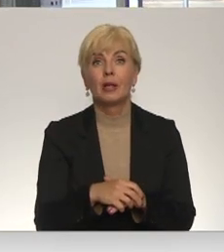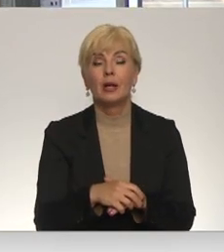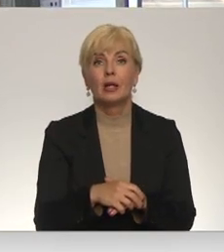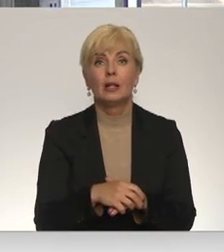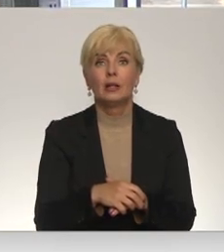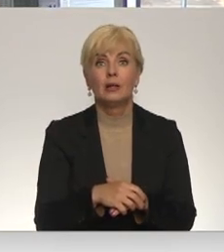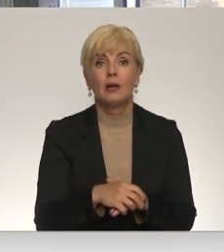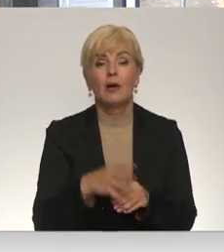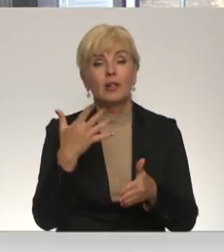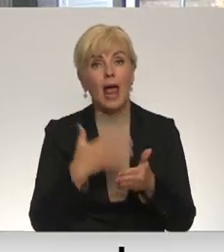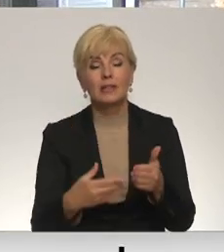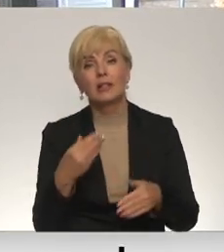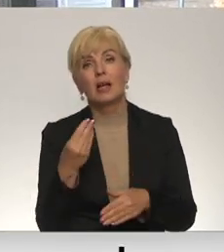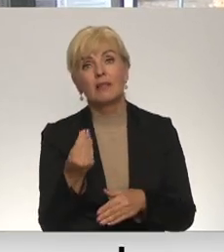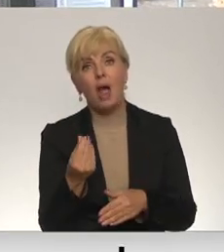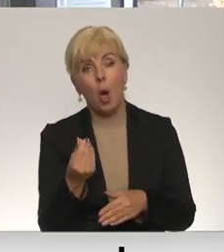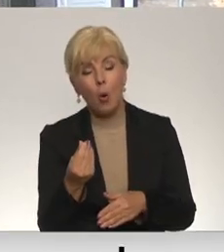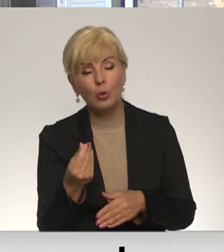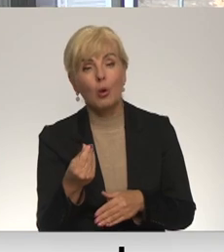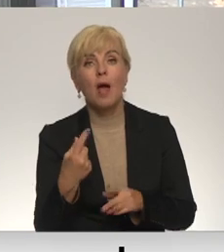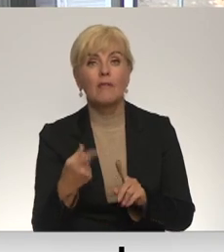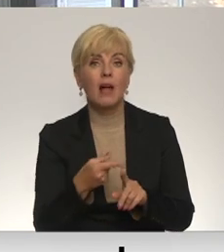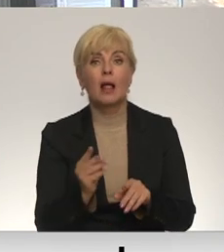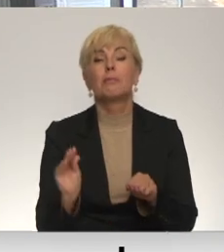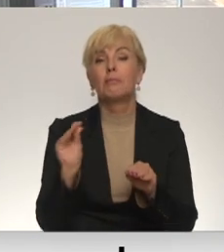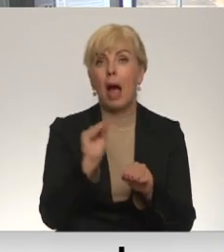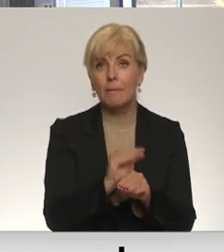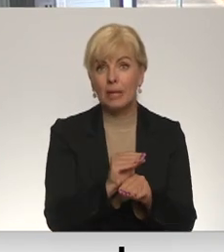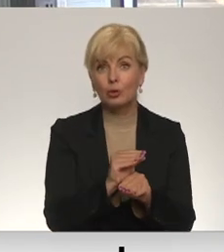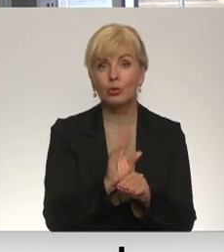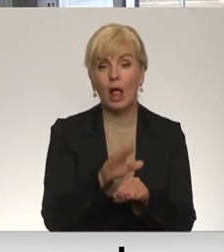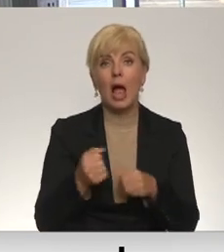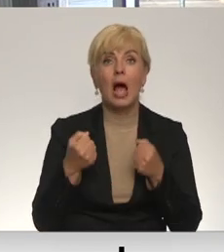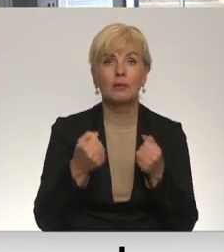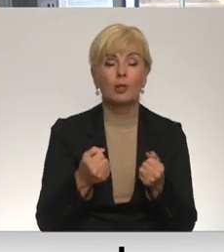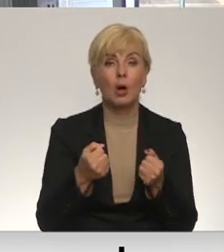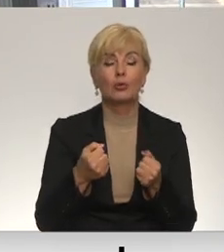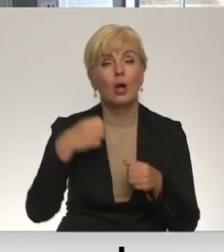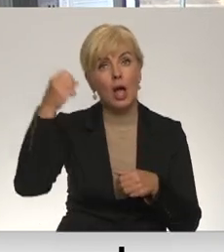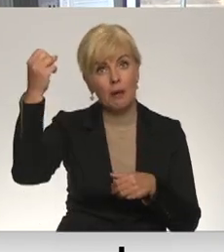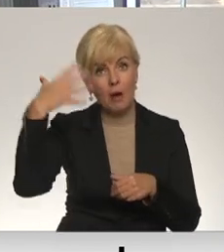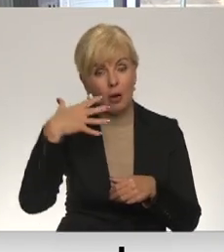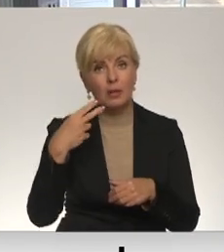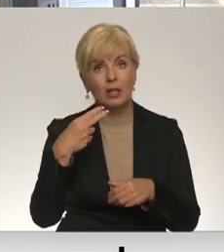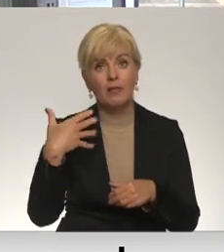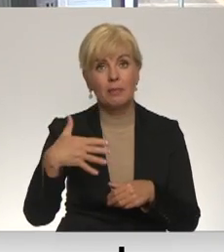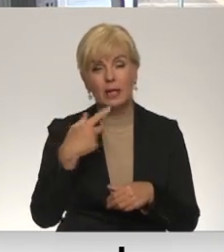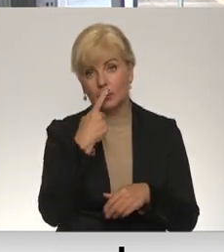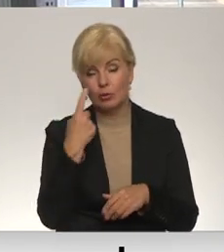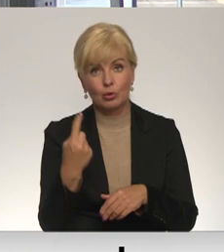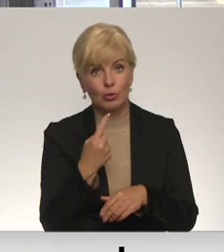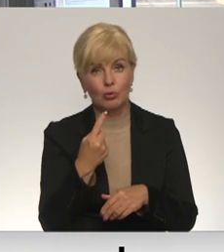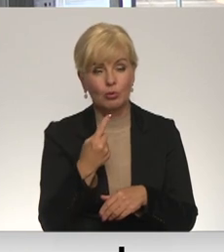savas līdzekļus un tagad vēl papildus, lai atbraukt uz pludmali, jāmaksā 2,50 stundā. Es domāju, ka